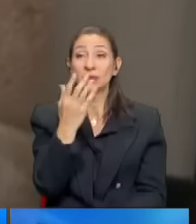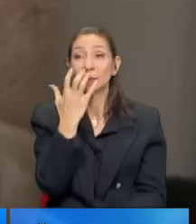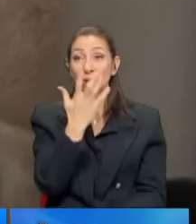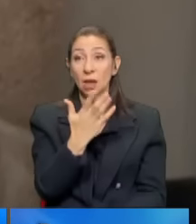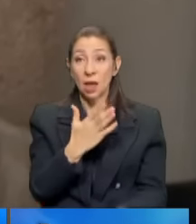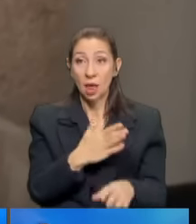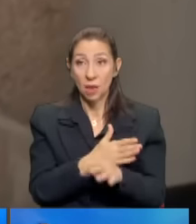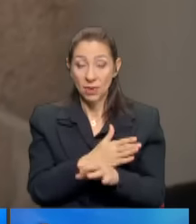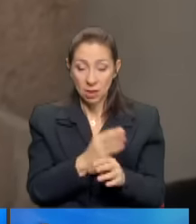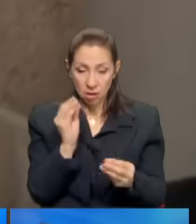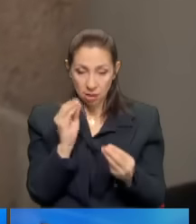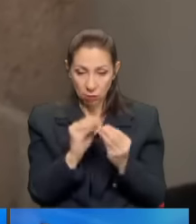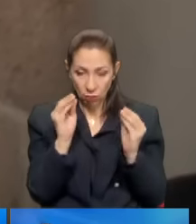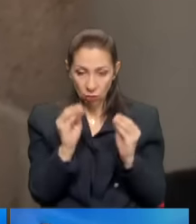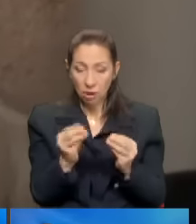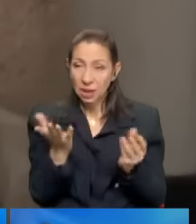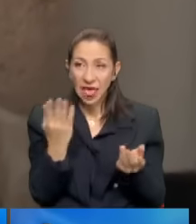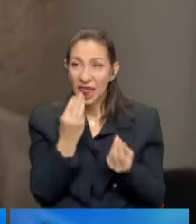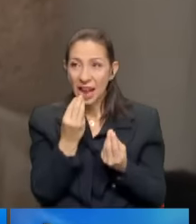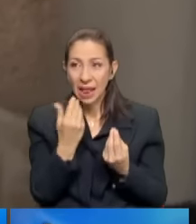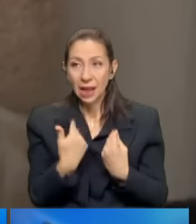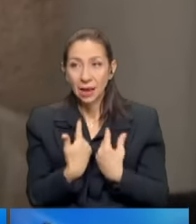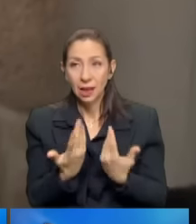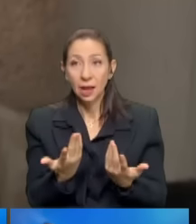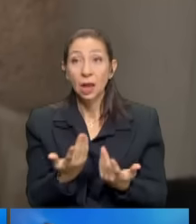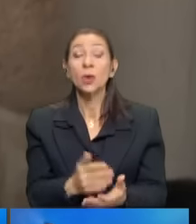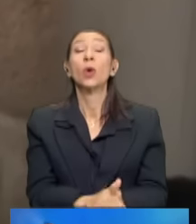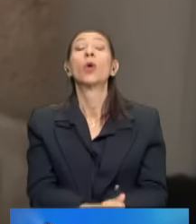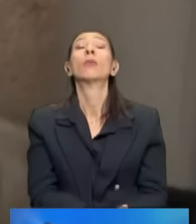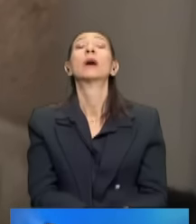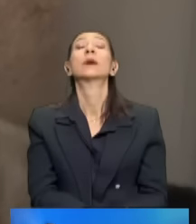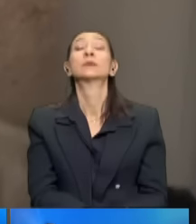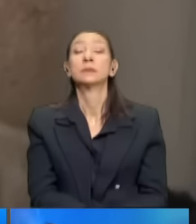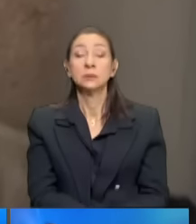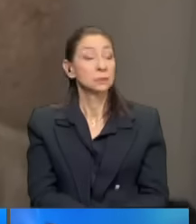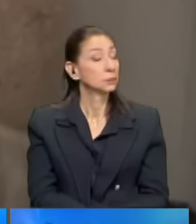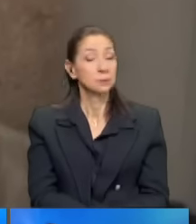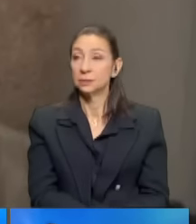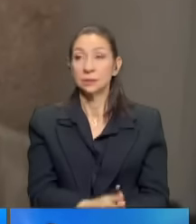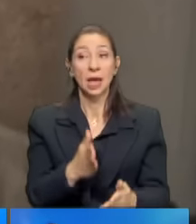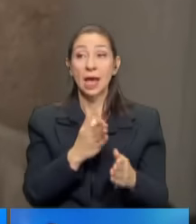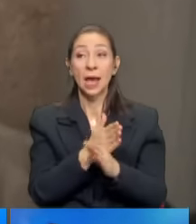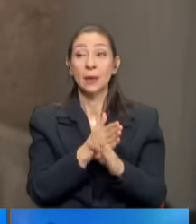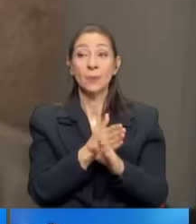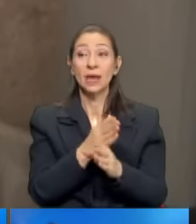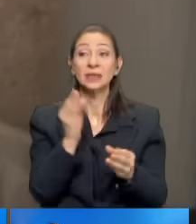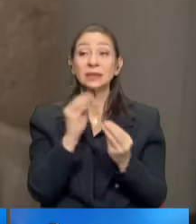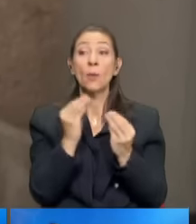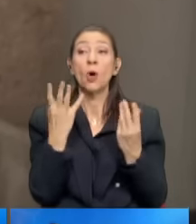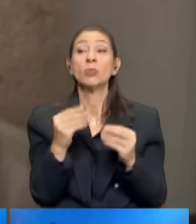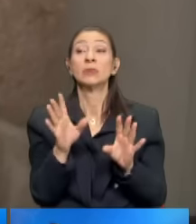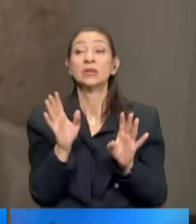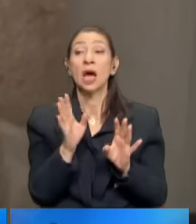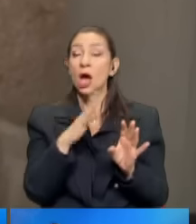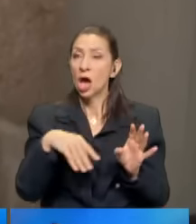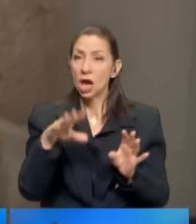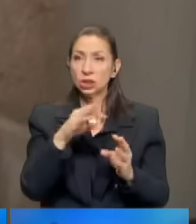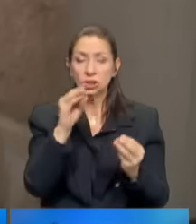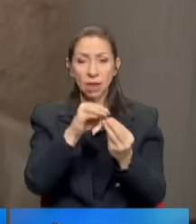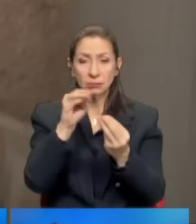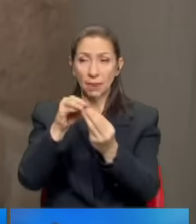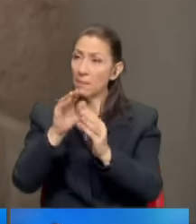ekmeğimize de zam Korsa Başka ne yiyeceğiz olmasın ekmeğimiz olmasın her şeye